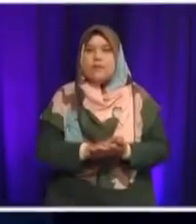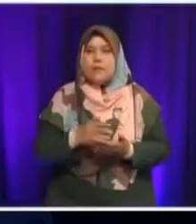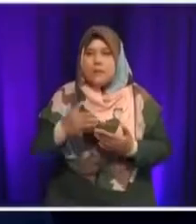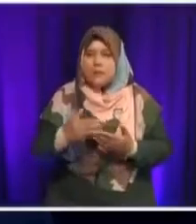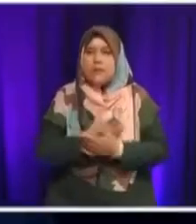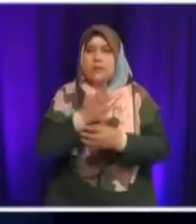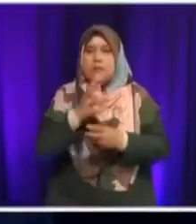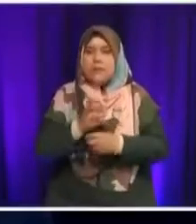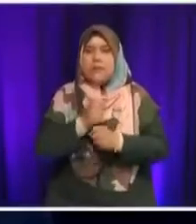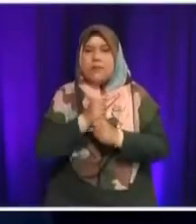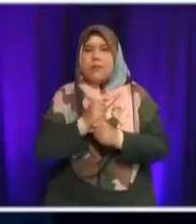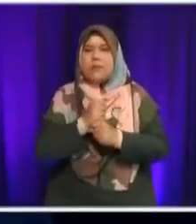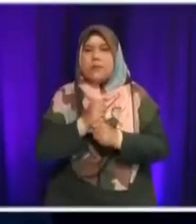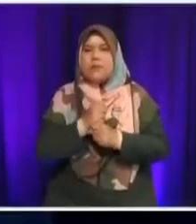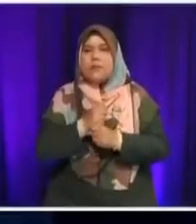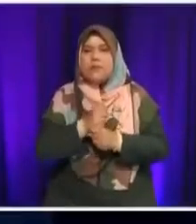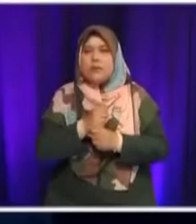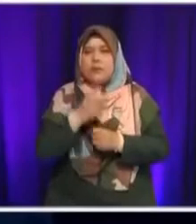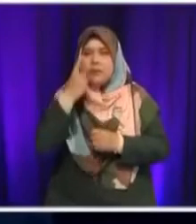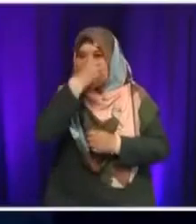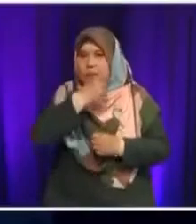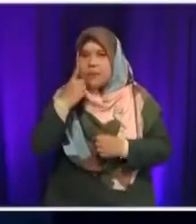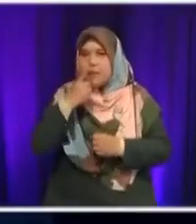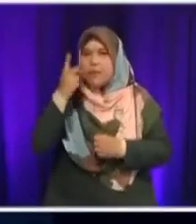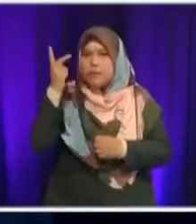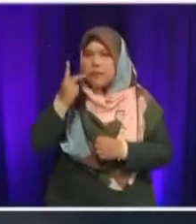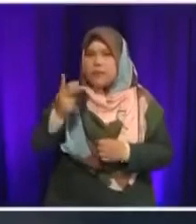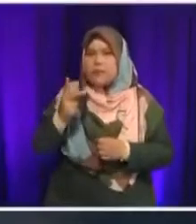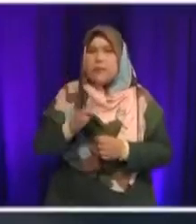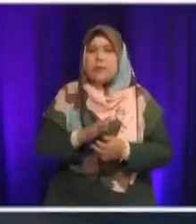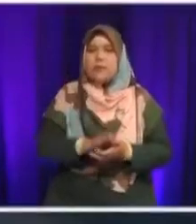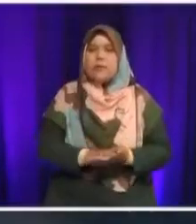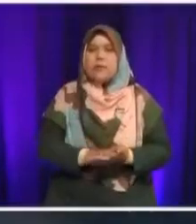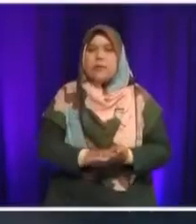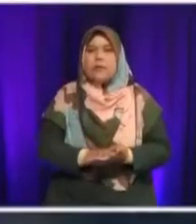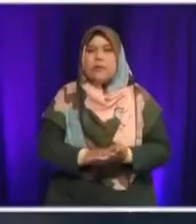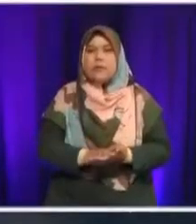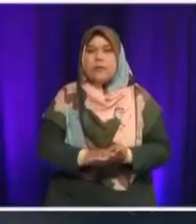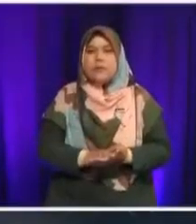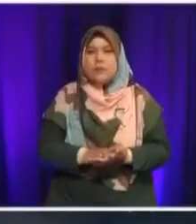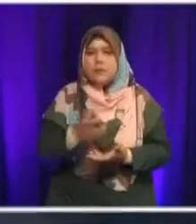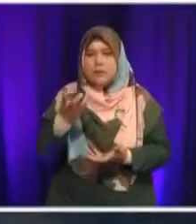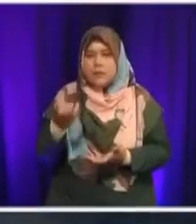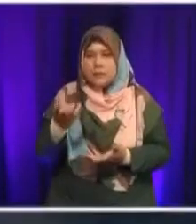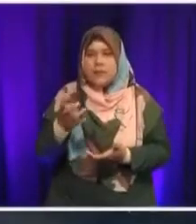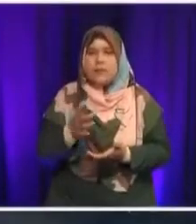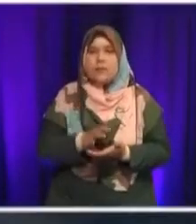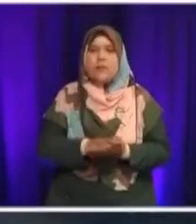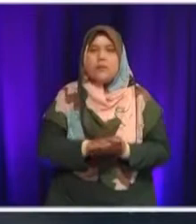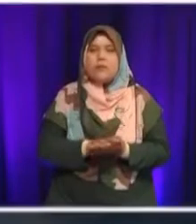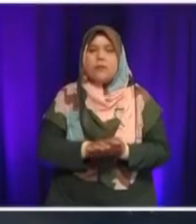permukaan coklat yang licin berkilat licin berkilat pastikan cuaca tadi keras